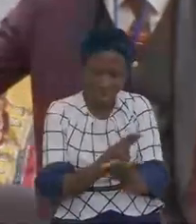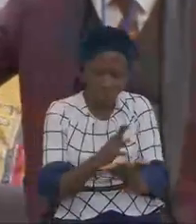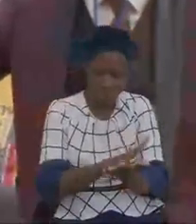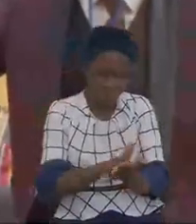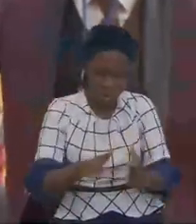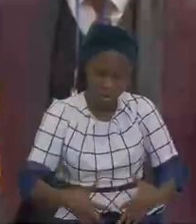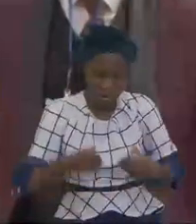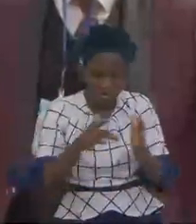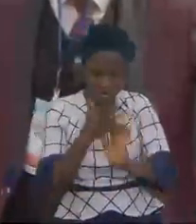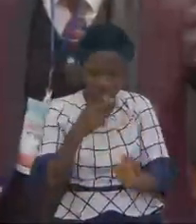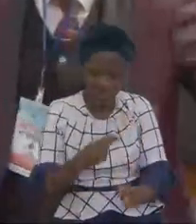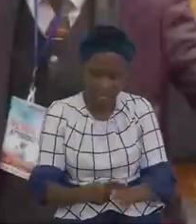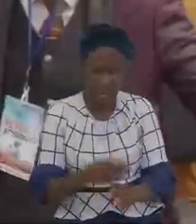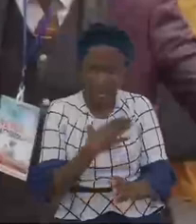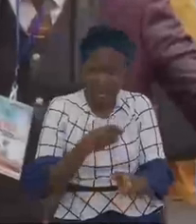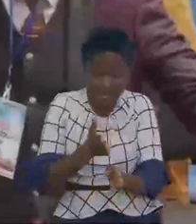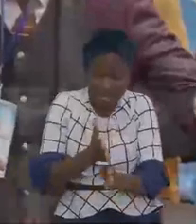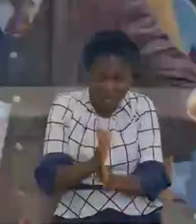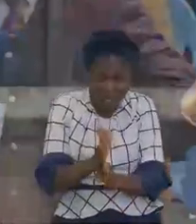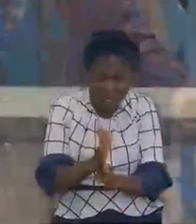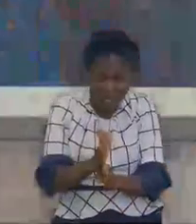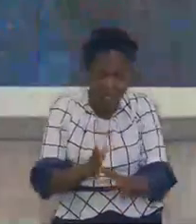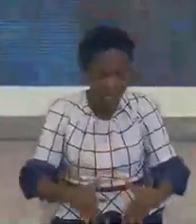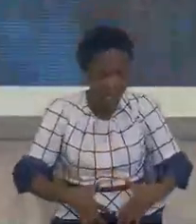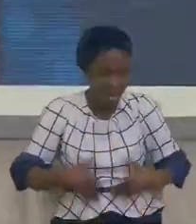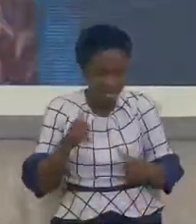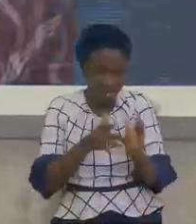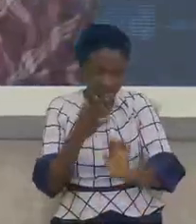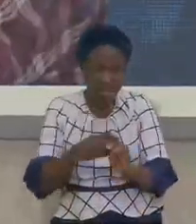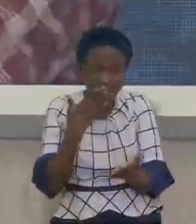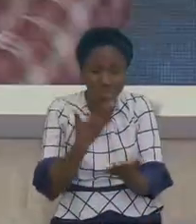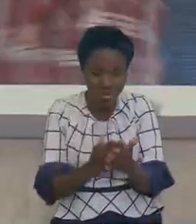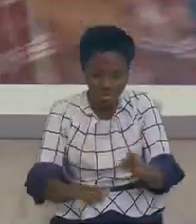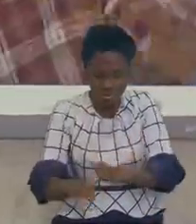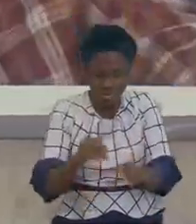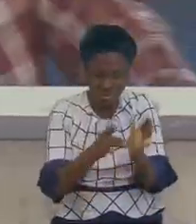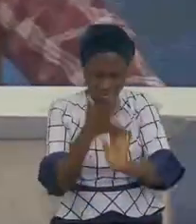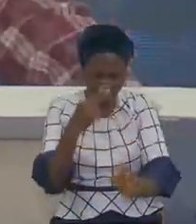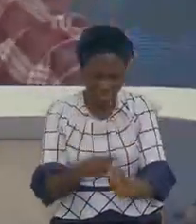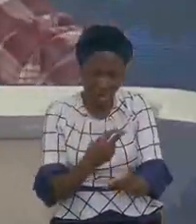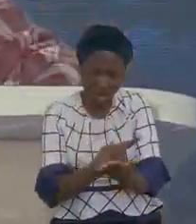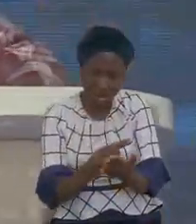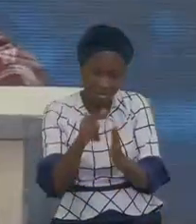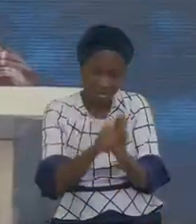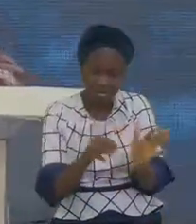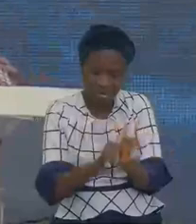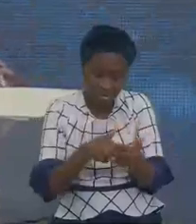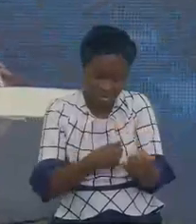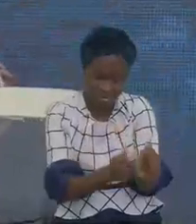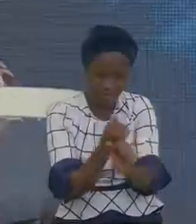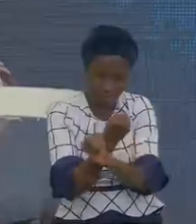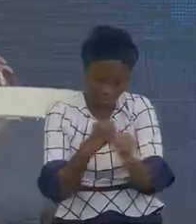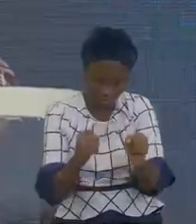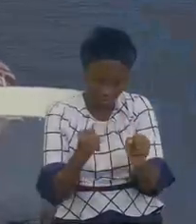une bonne vie, la justice qui suit le salut. Donne à